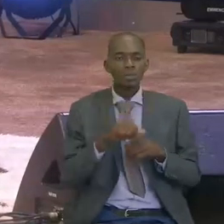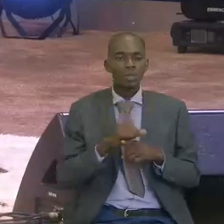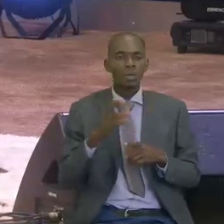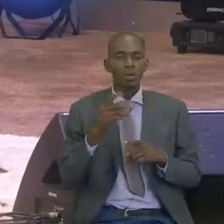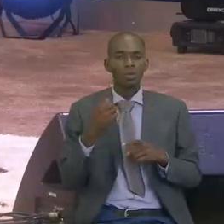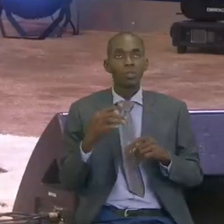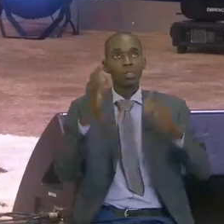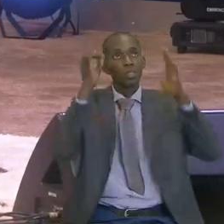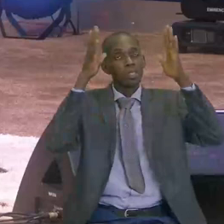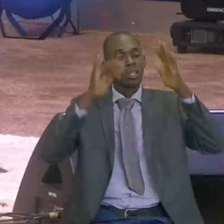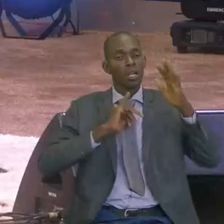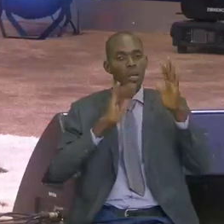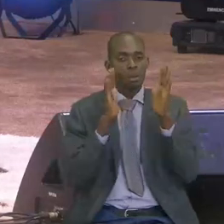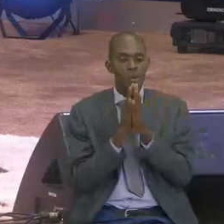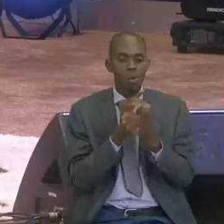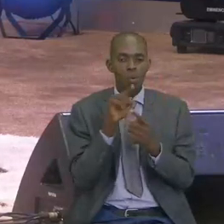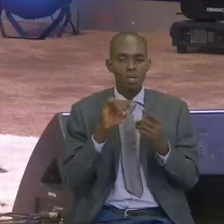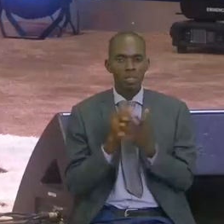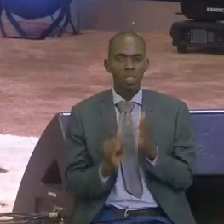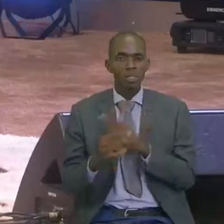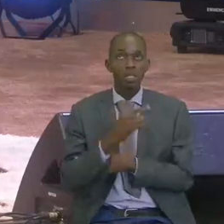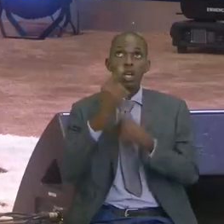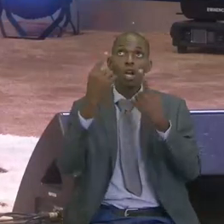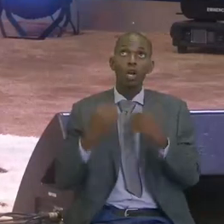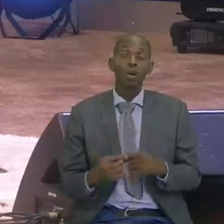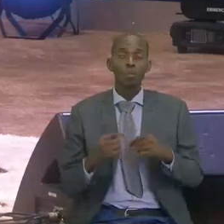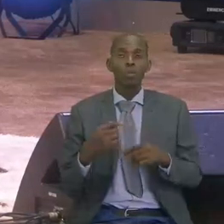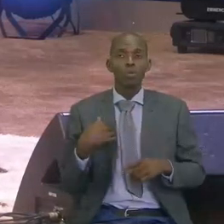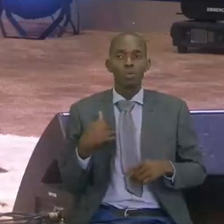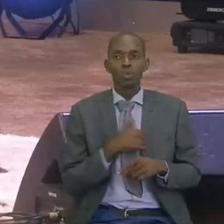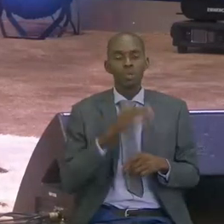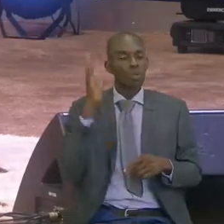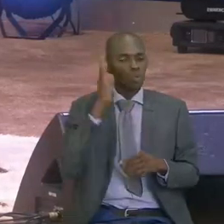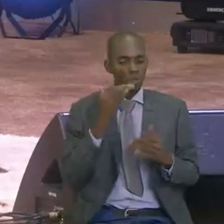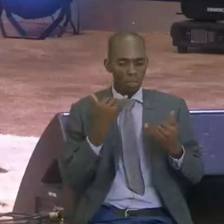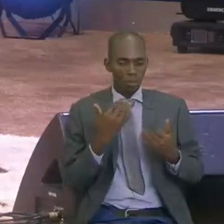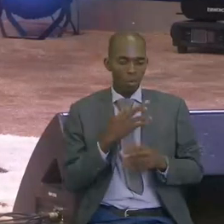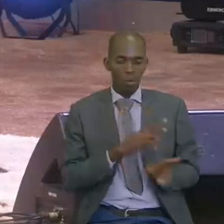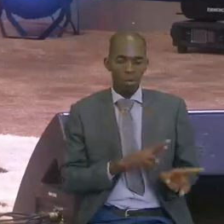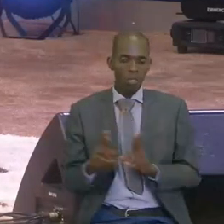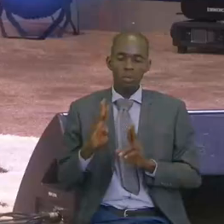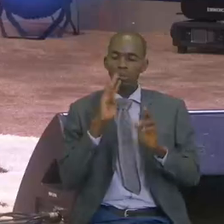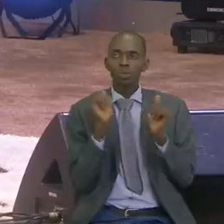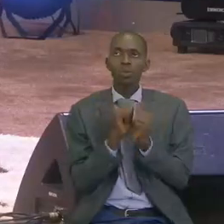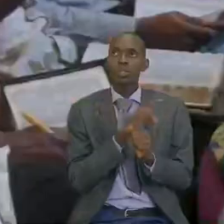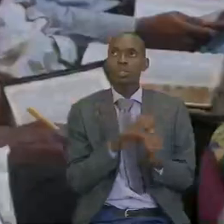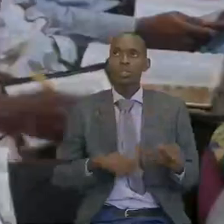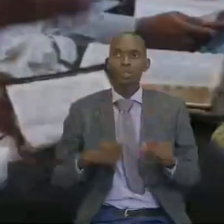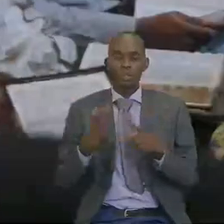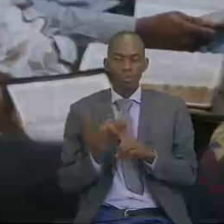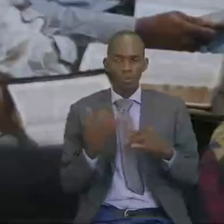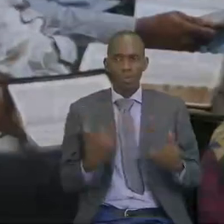que lorsque le jour-là viendra, que nous soyons du côté du Seigneur dorénavant au nom